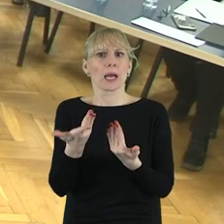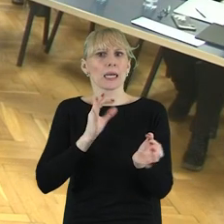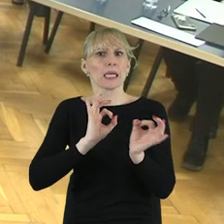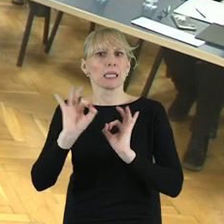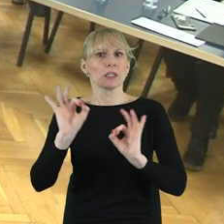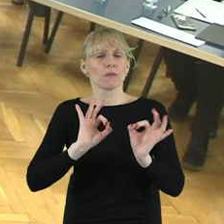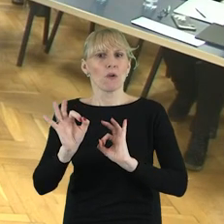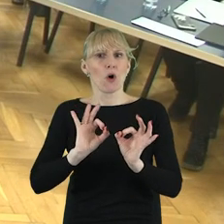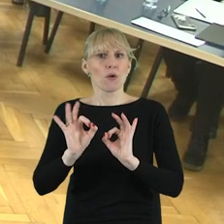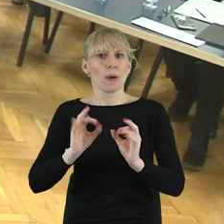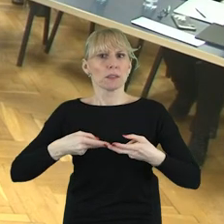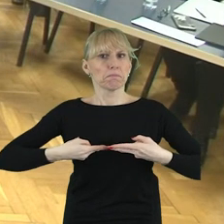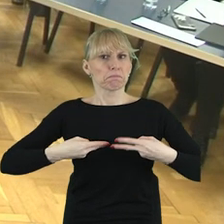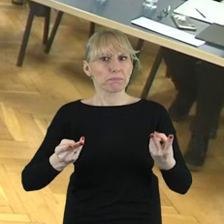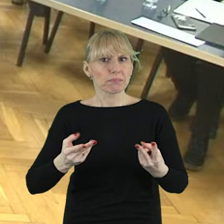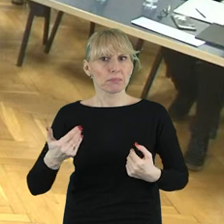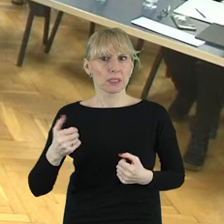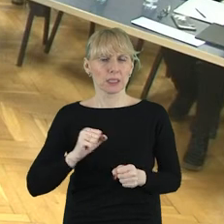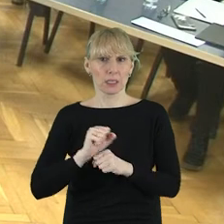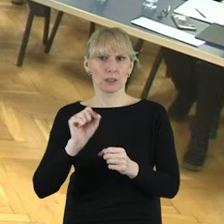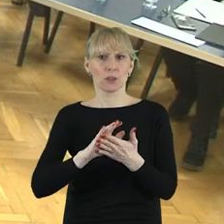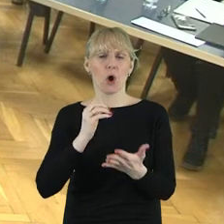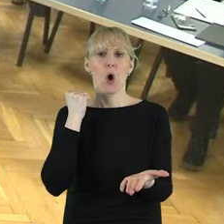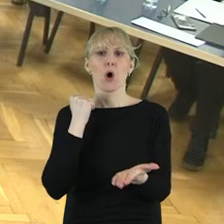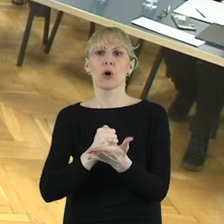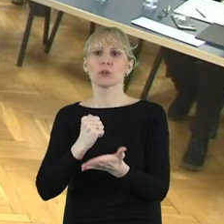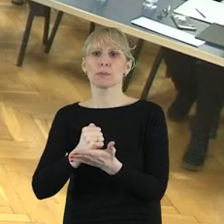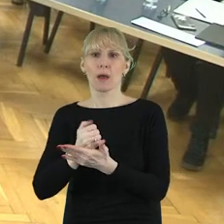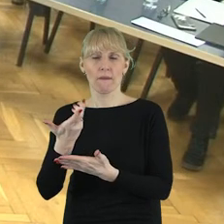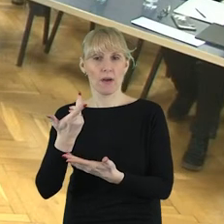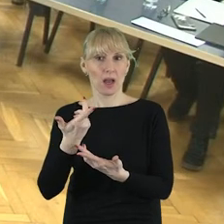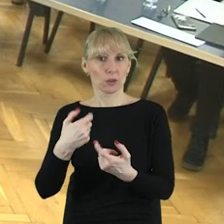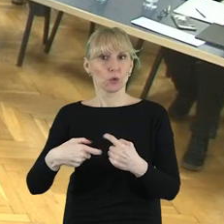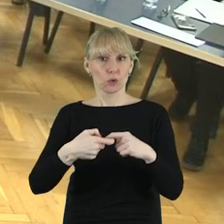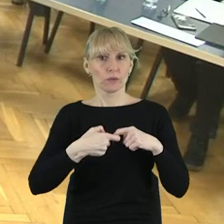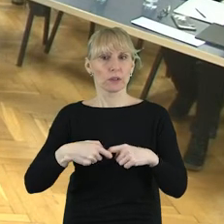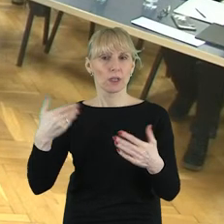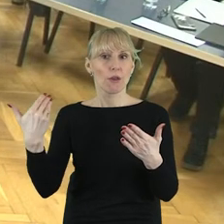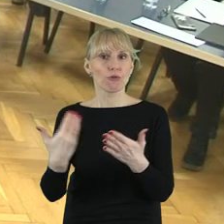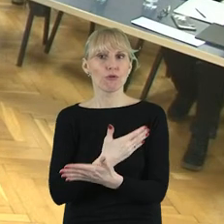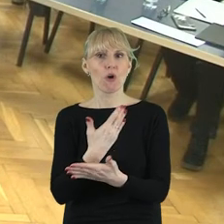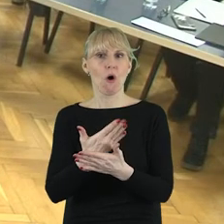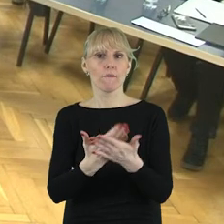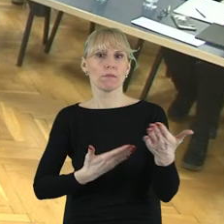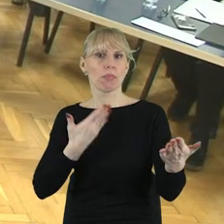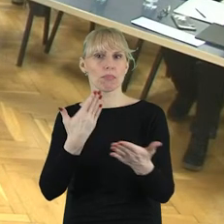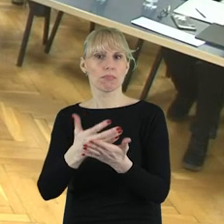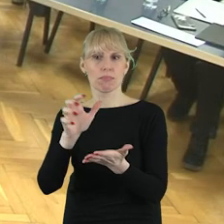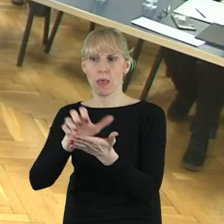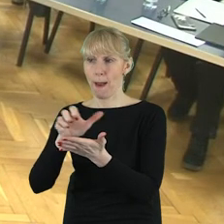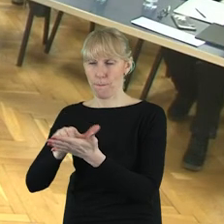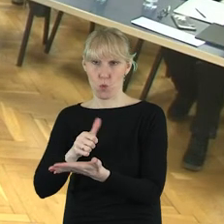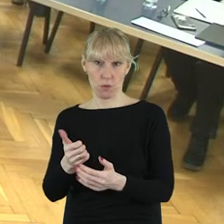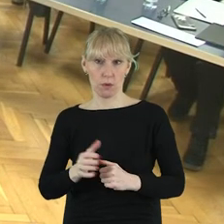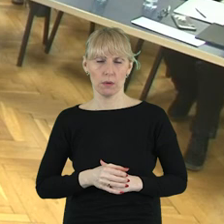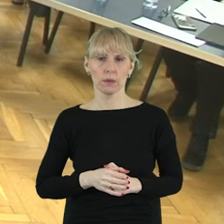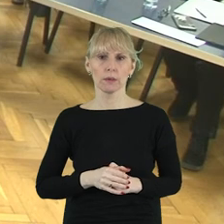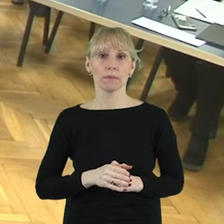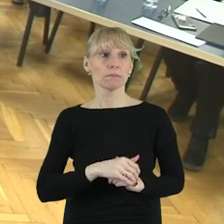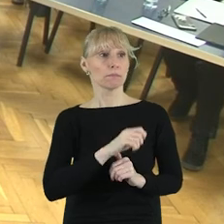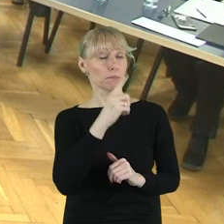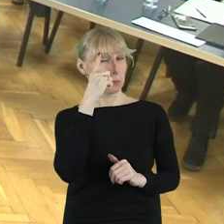państwo informujecie o sprawach związanych z nowymi naborami. Ja przypominam, że pierwszą interpelację w tej